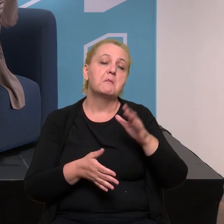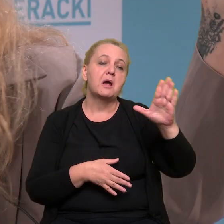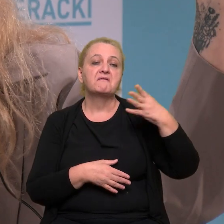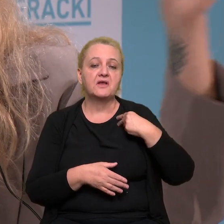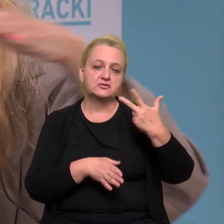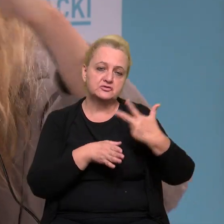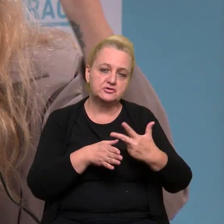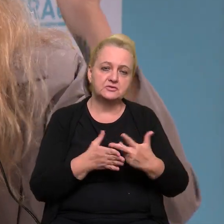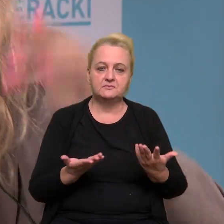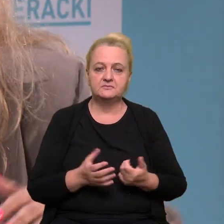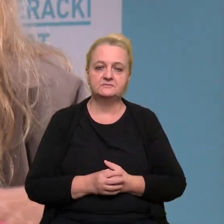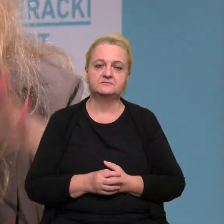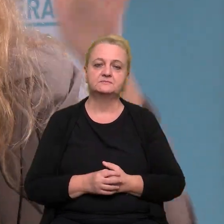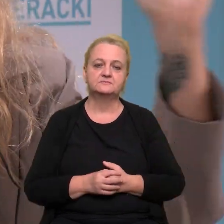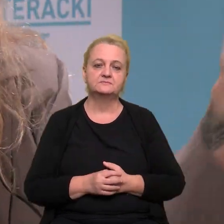i